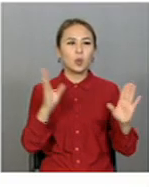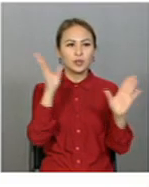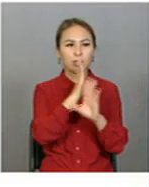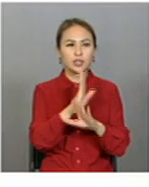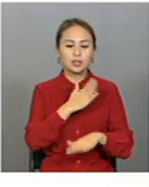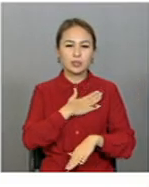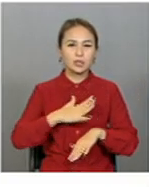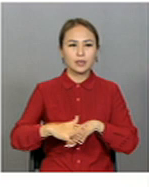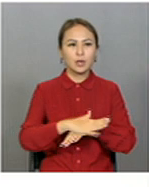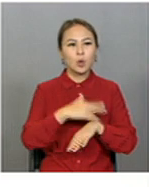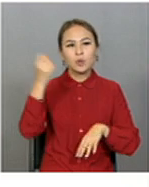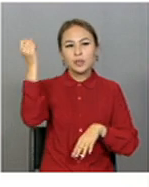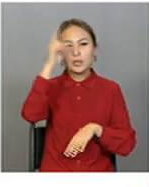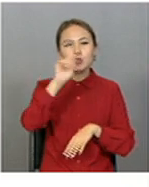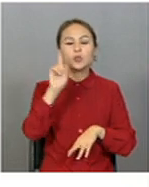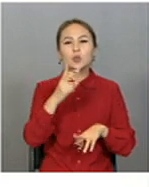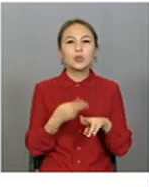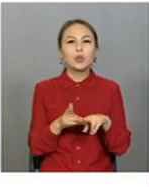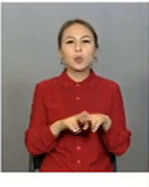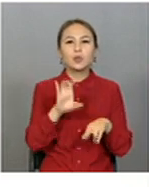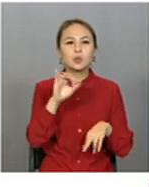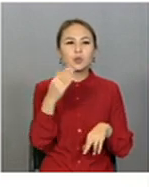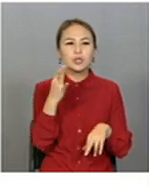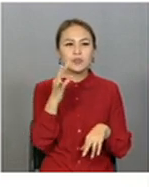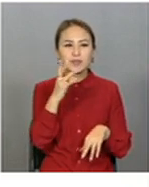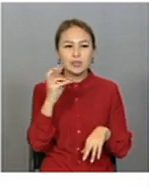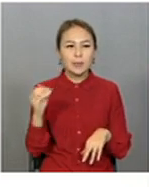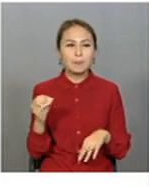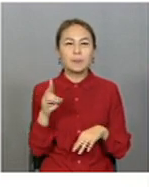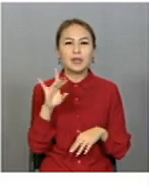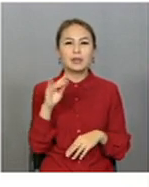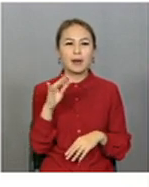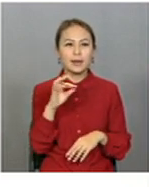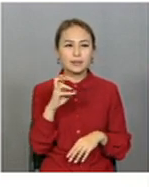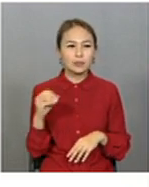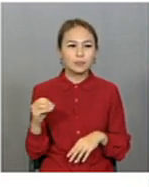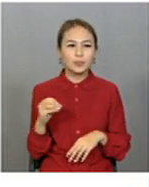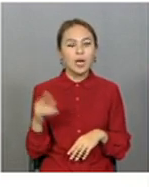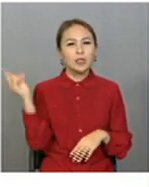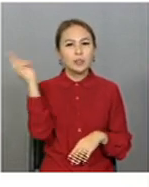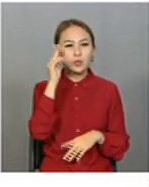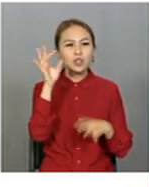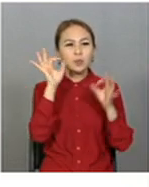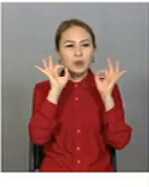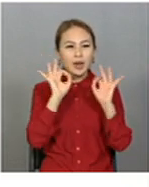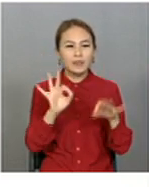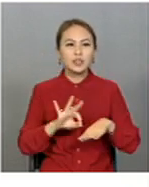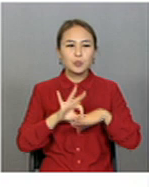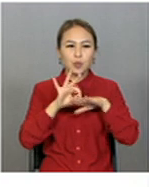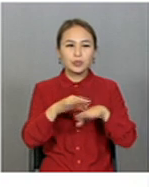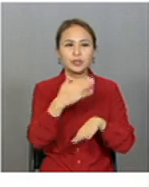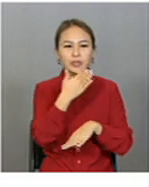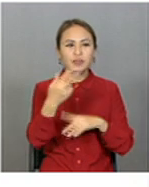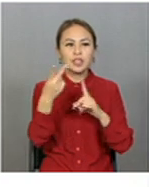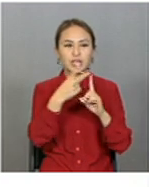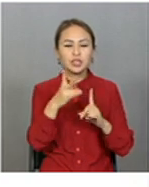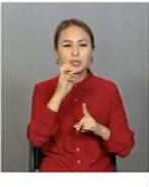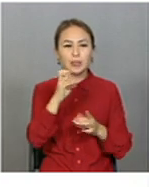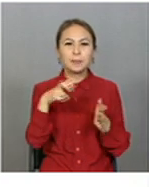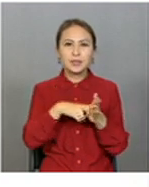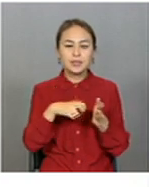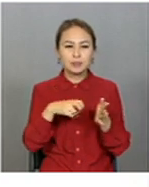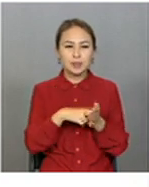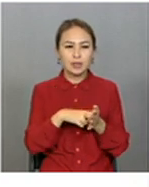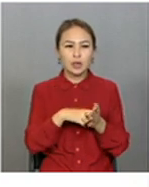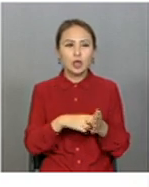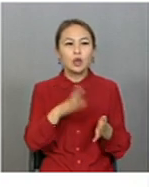нашей страны. Узнаете, что такое существительное, прилагательное, Научитесь правильно использовать их в речи и